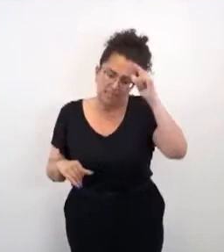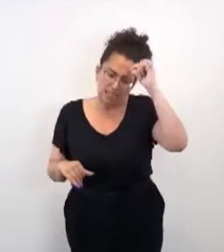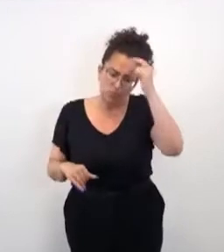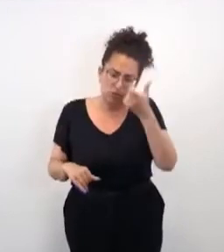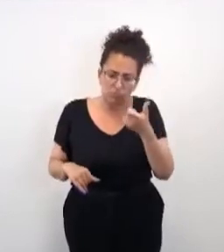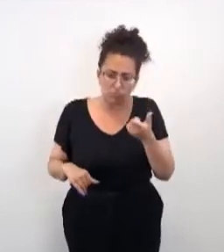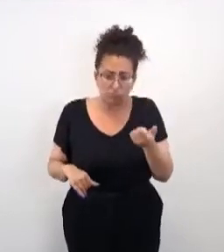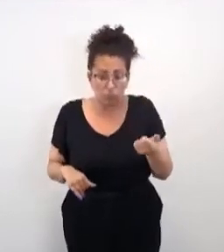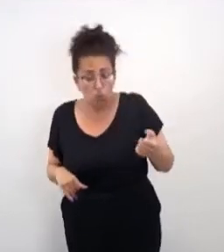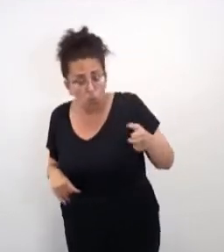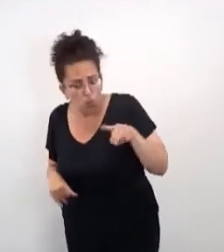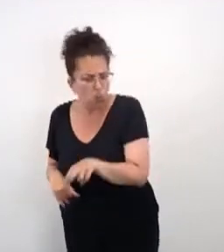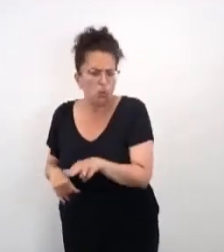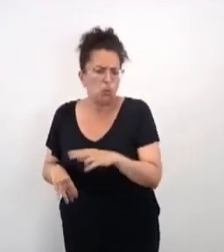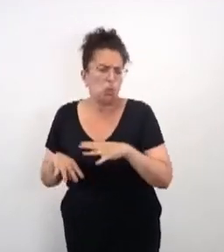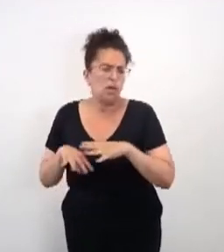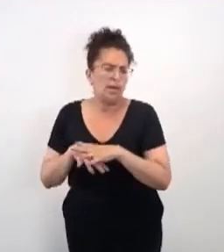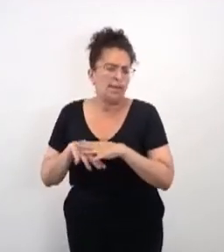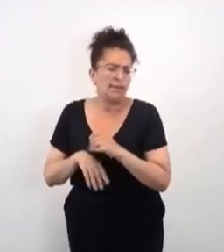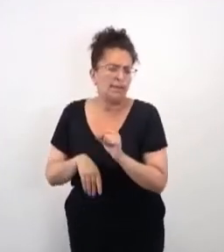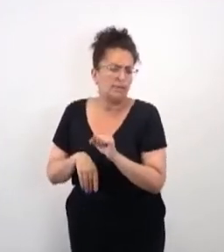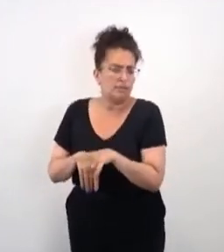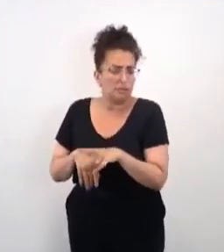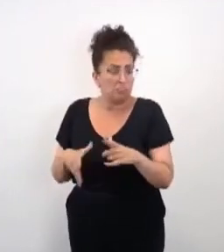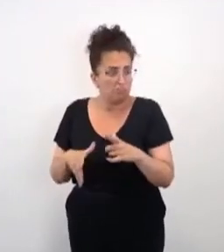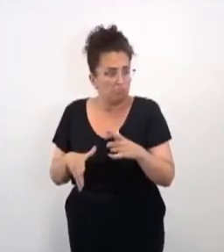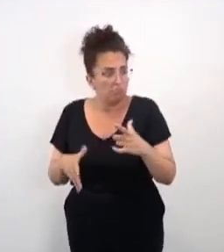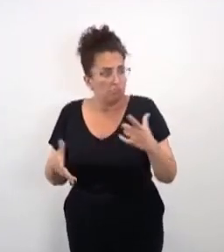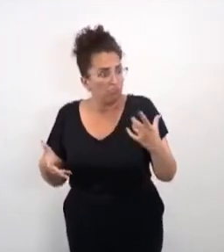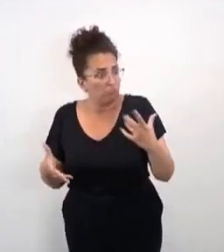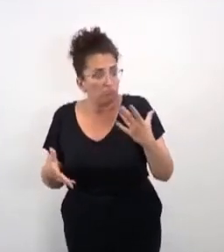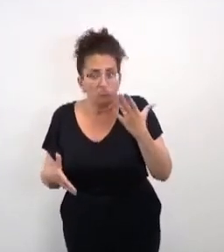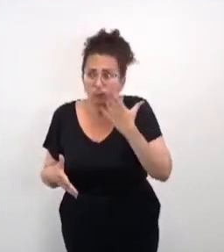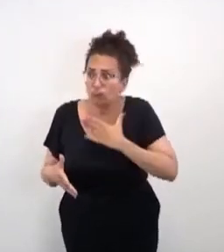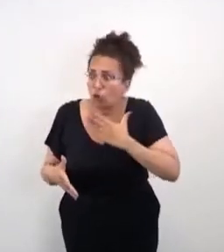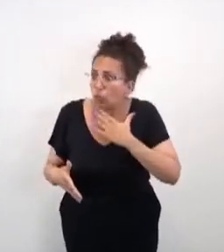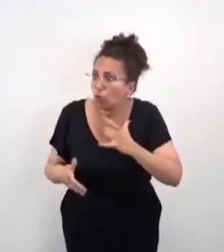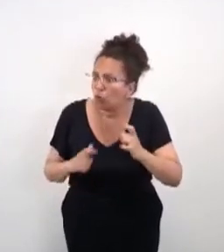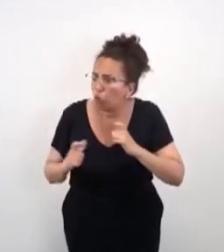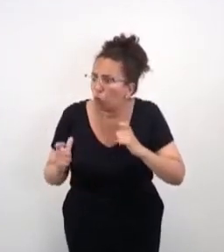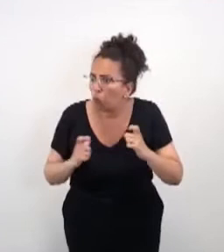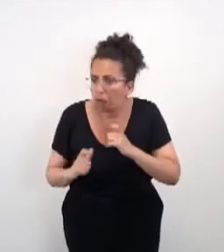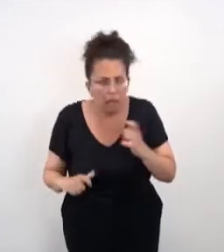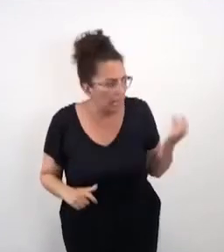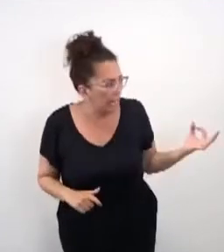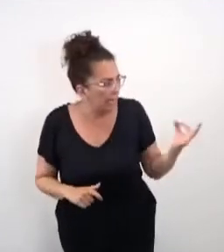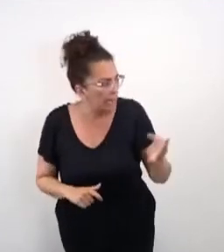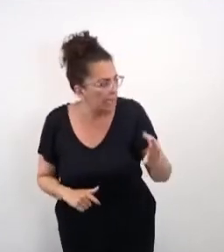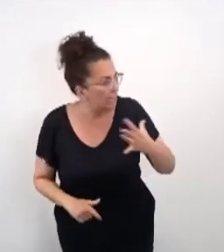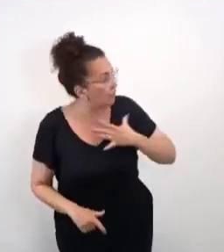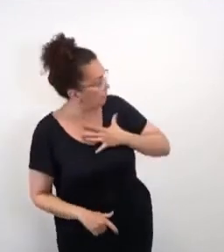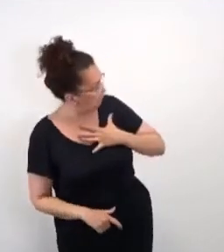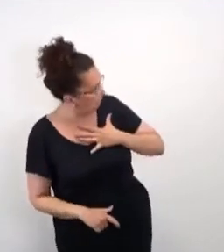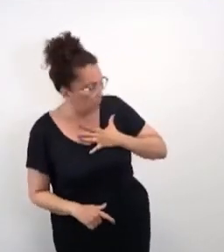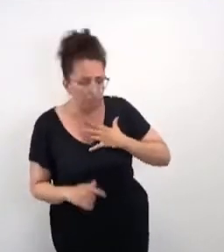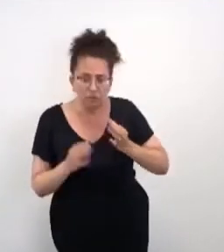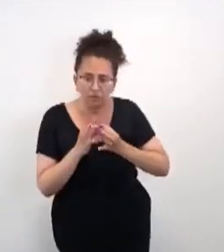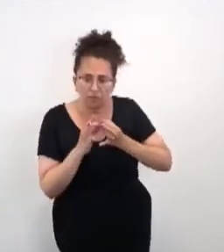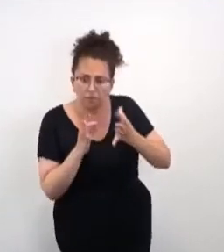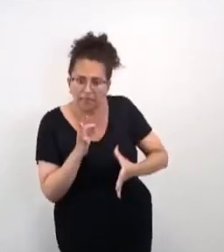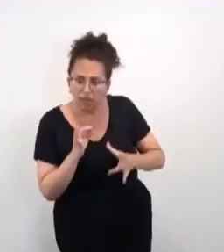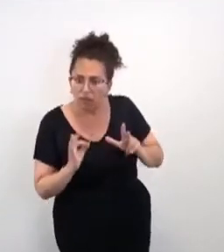Bordeaux-Maritime, je suis heureux, par la bouche de notre collègue Amin Smini, d'apprendre qu'il y aura un bilan prochainement sur